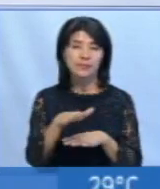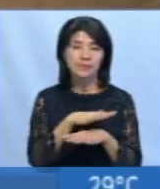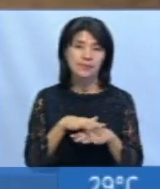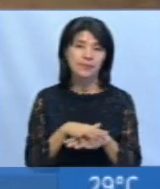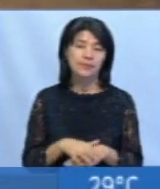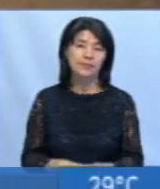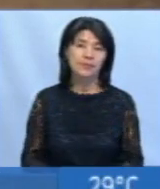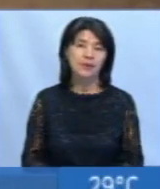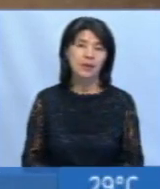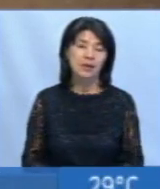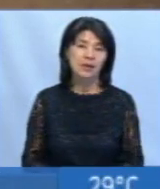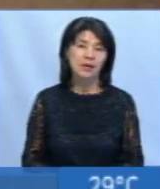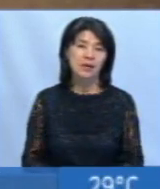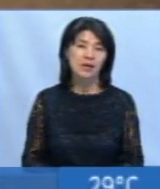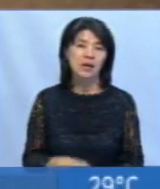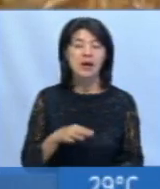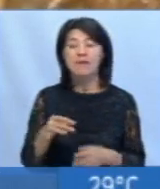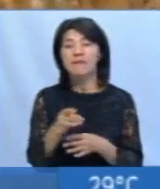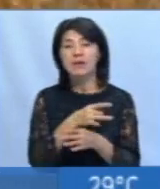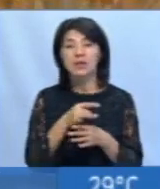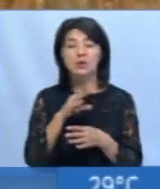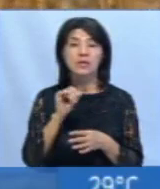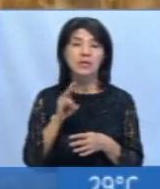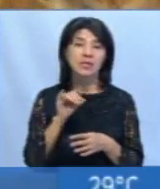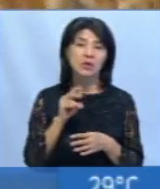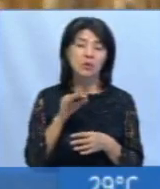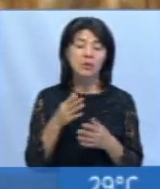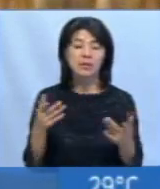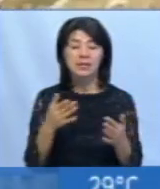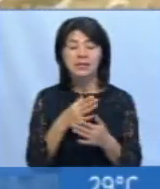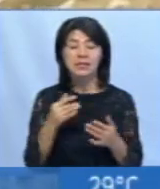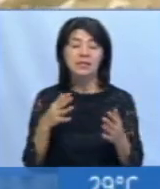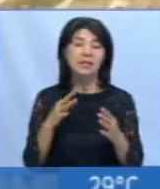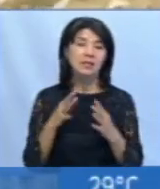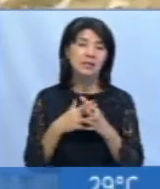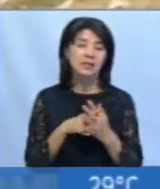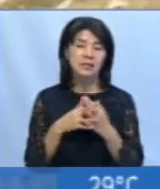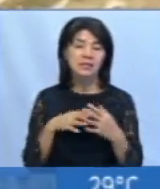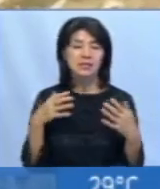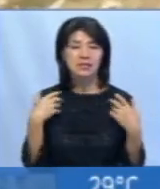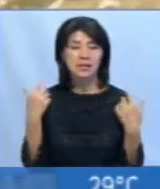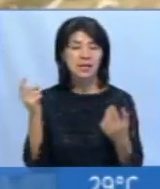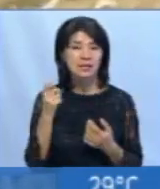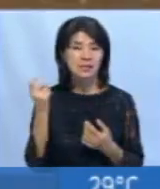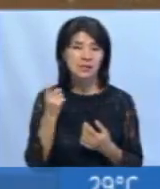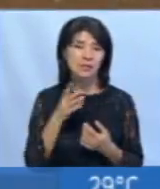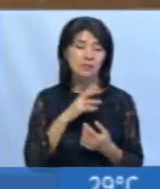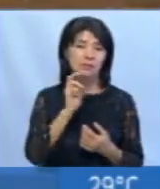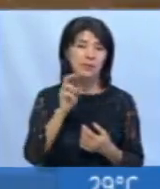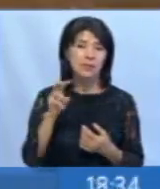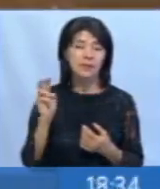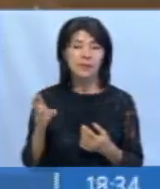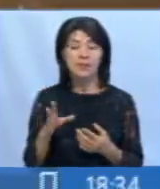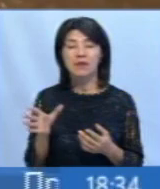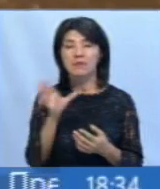В районе Теренколь глава региона побывал на полях нескольких крестьянских хозяйств – Лысов, Алекпаров, Алтай, Каманов и Вильгельм. Большинство фермеров посетовали на отсутствие